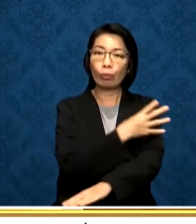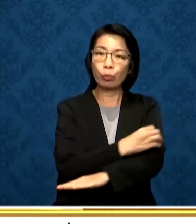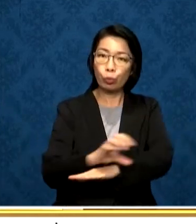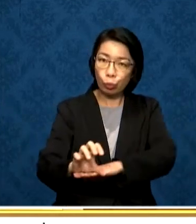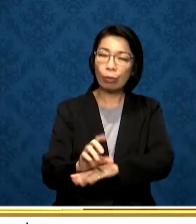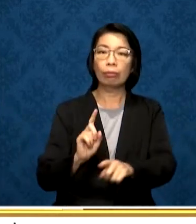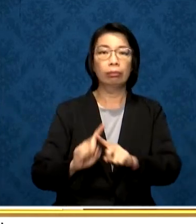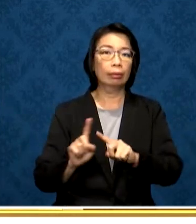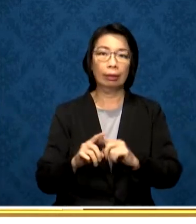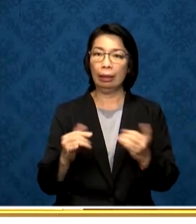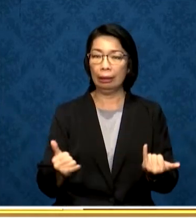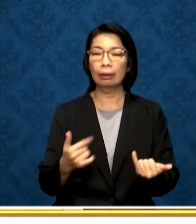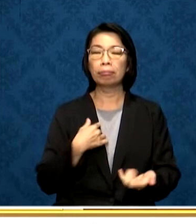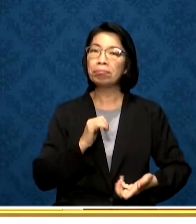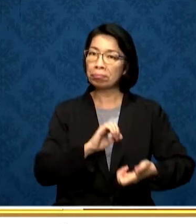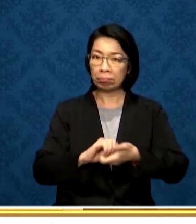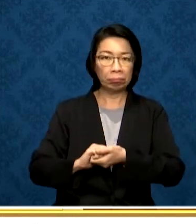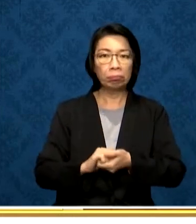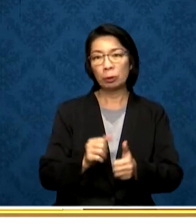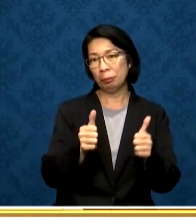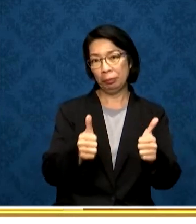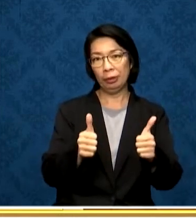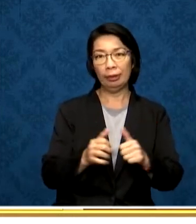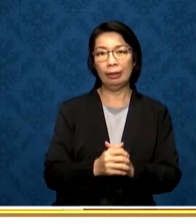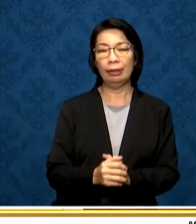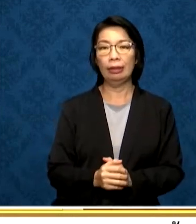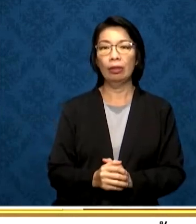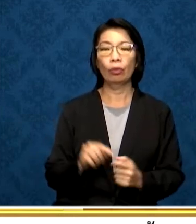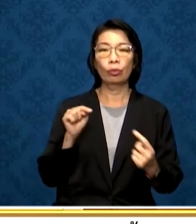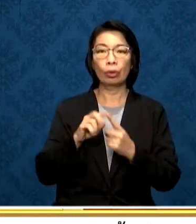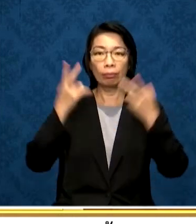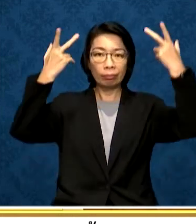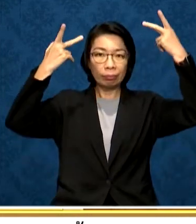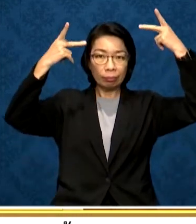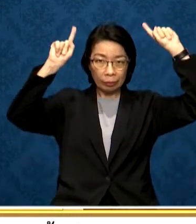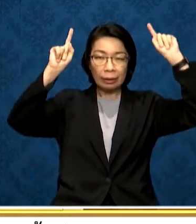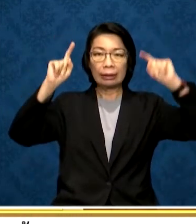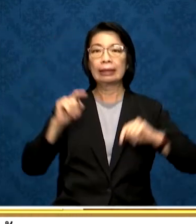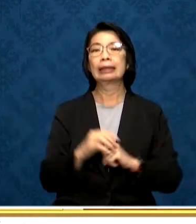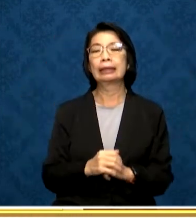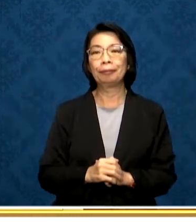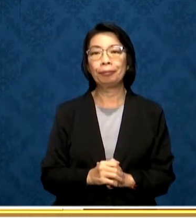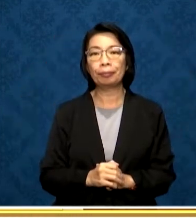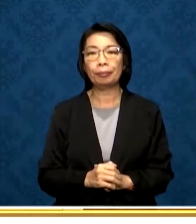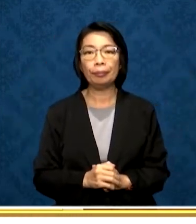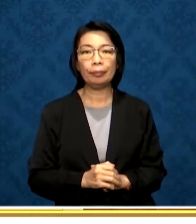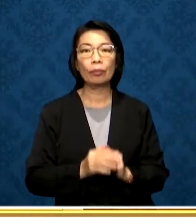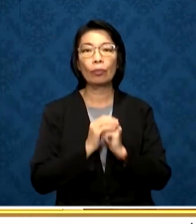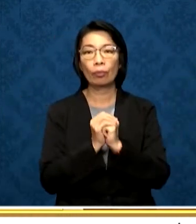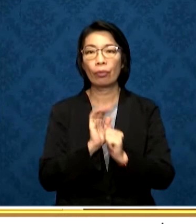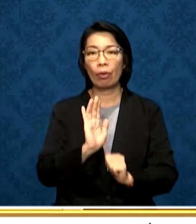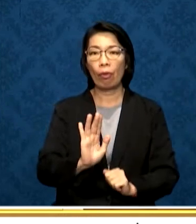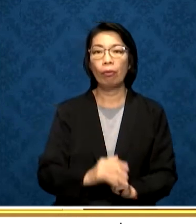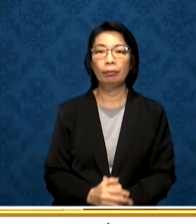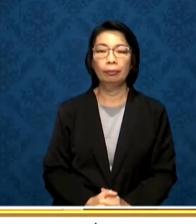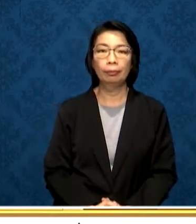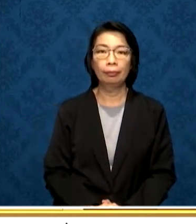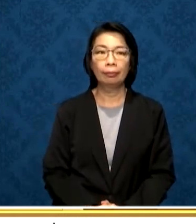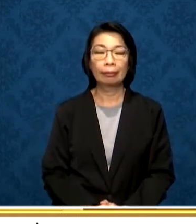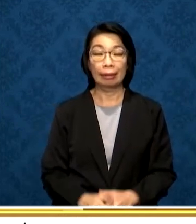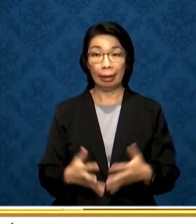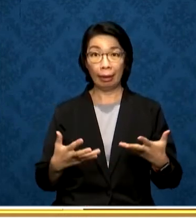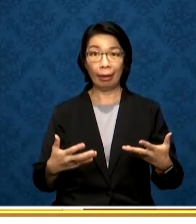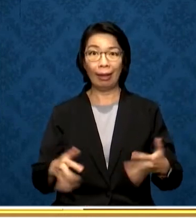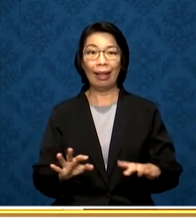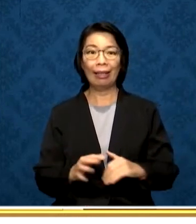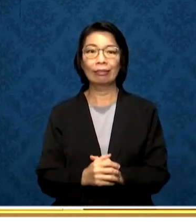การตอบรับที่ดีจากท่านประธานาธิบดีจีนตรงนี้นอกเหนือจ